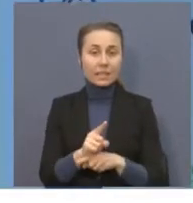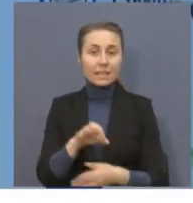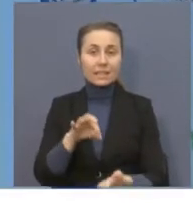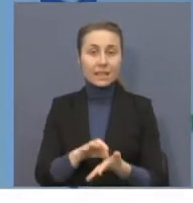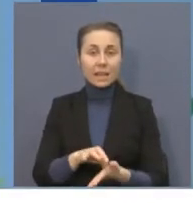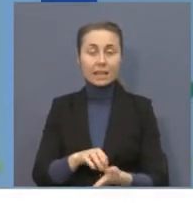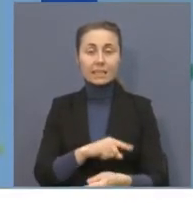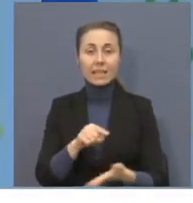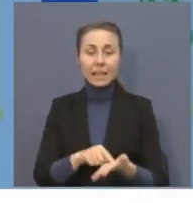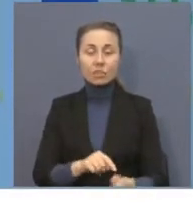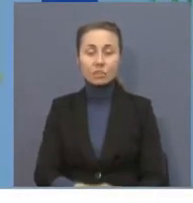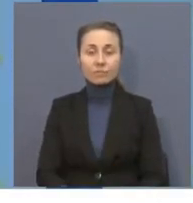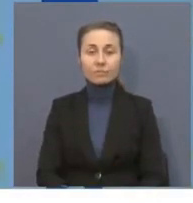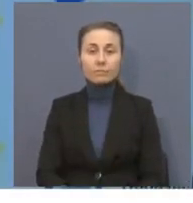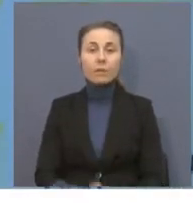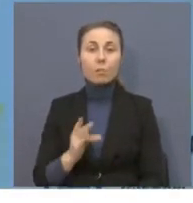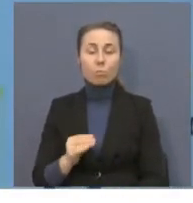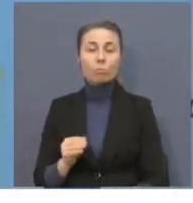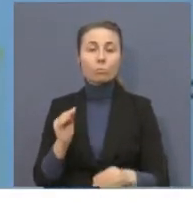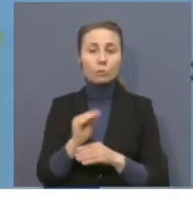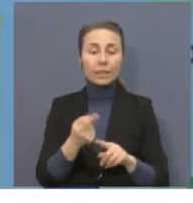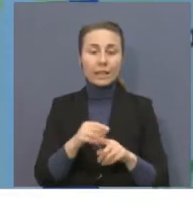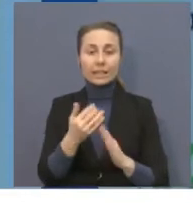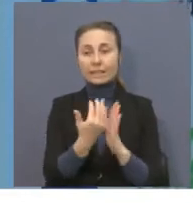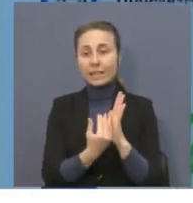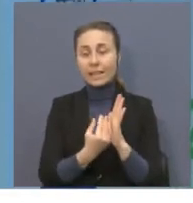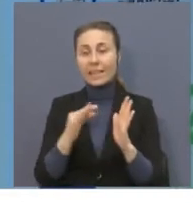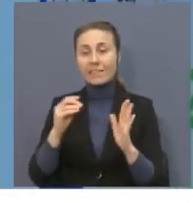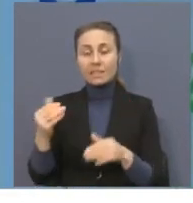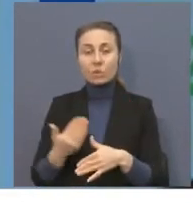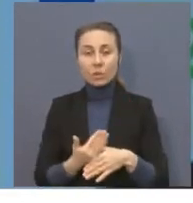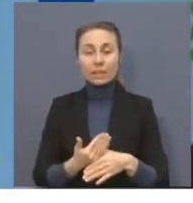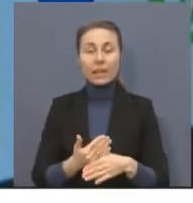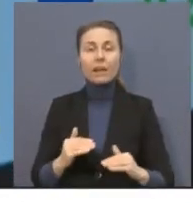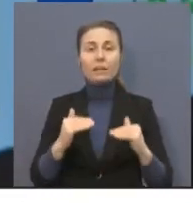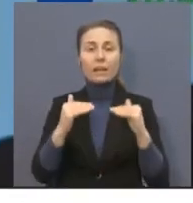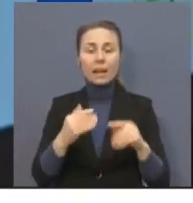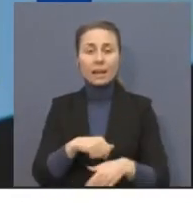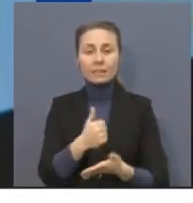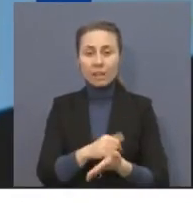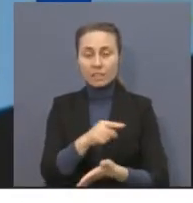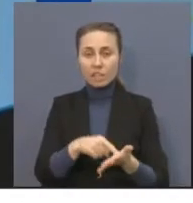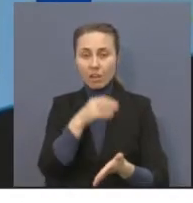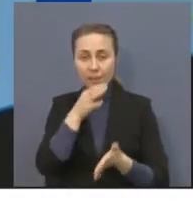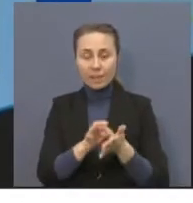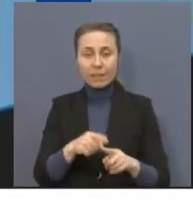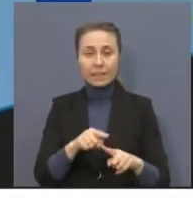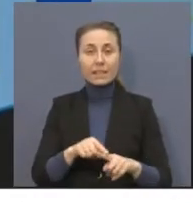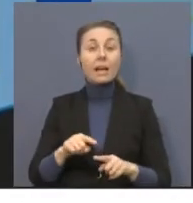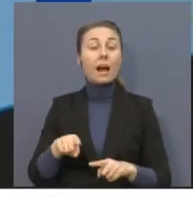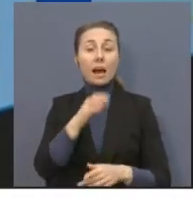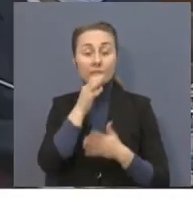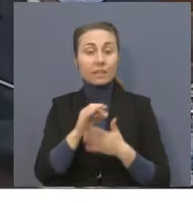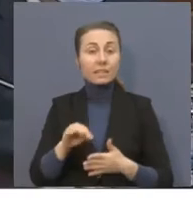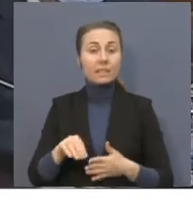задачи. Отныне будет составляться инвестиционный рейтинг регионов. Это основная задача ответственных за это заместителей акимов регионов. В